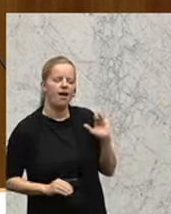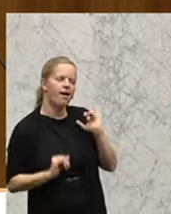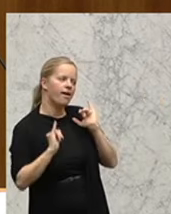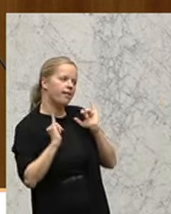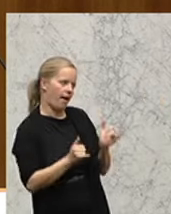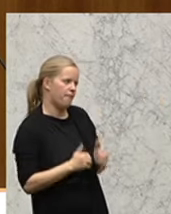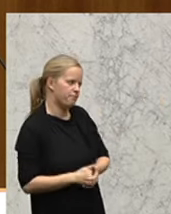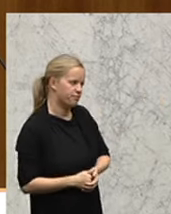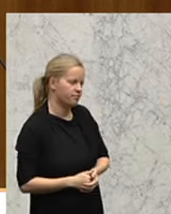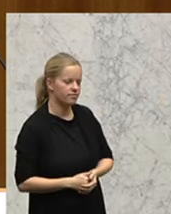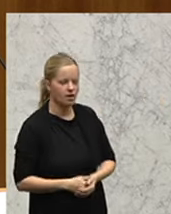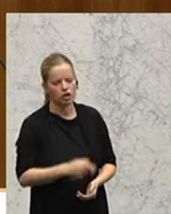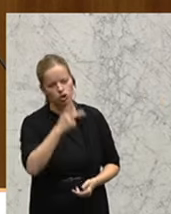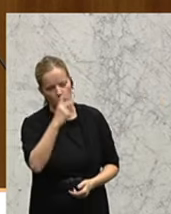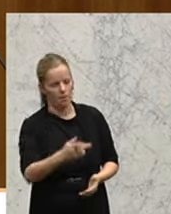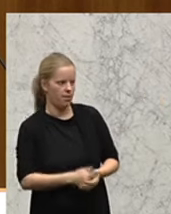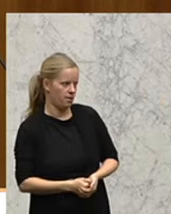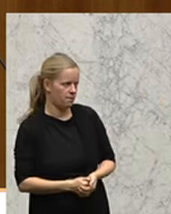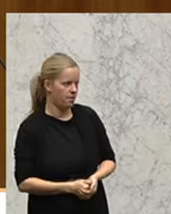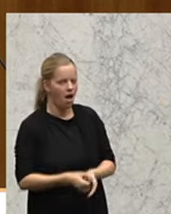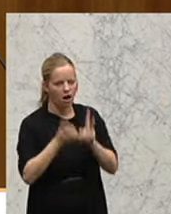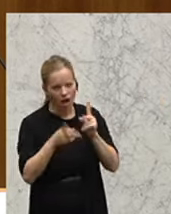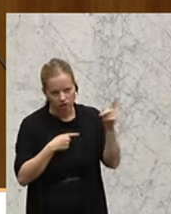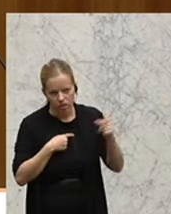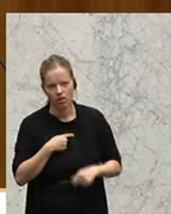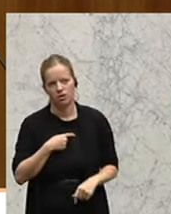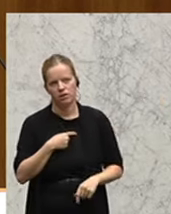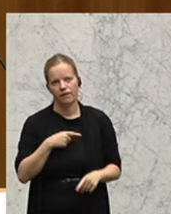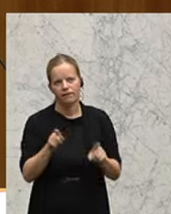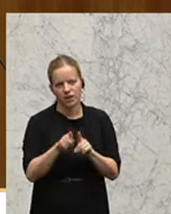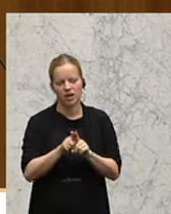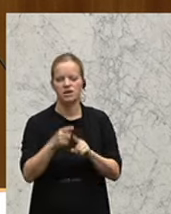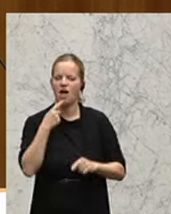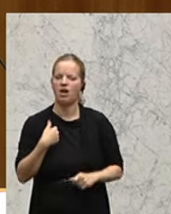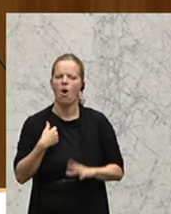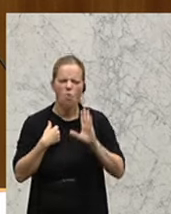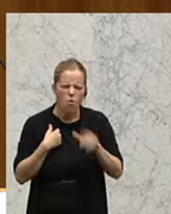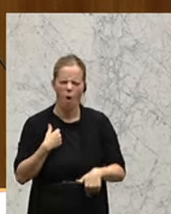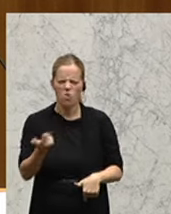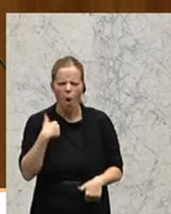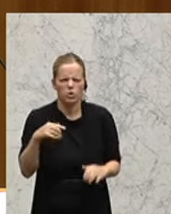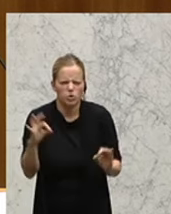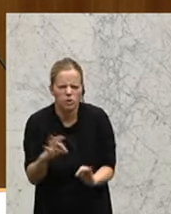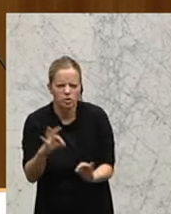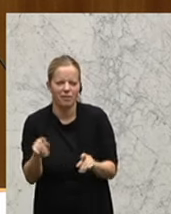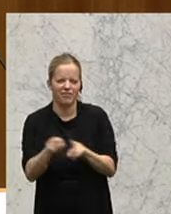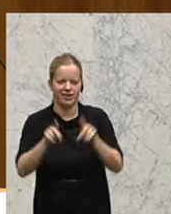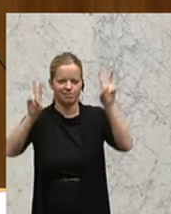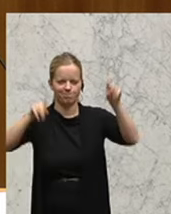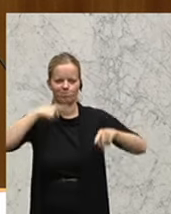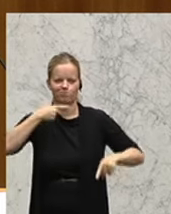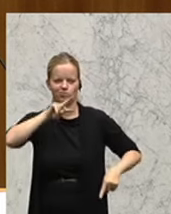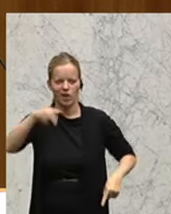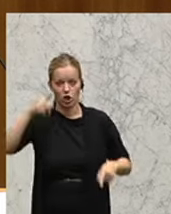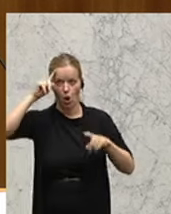Schauen Sie, Sie können jetzt immer den Teufel an die Wand malen und sagen, es müssen alle Kinder zu Fuß gehen. Die Frage ist, ob das Geld effizient ausgegeben ist, und das ist